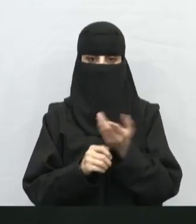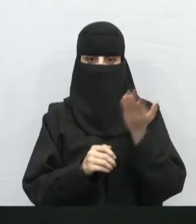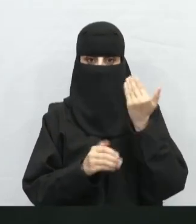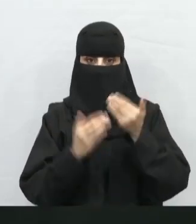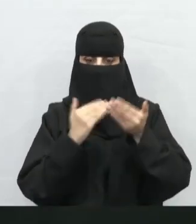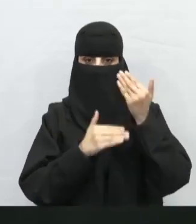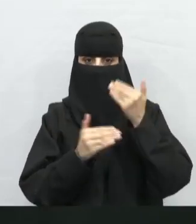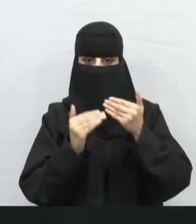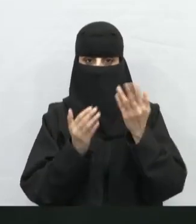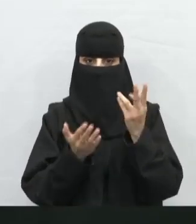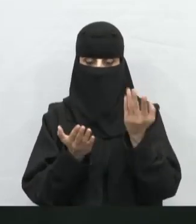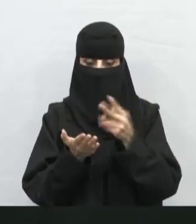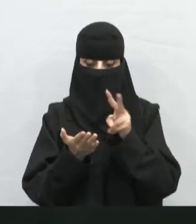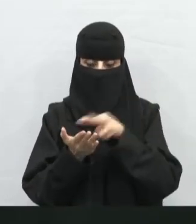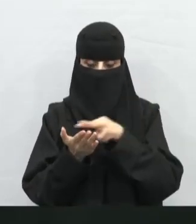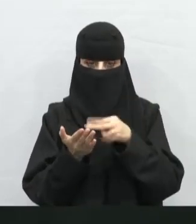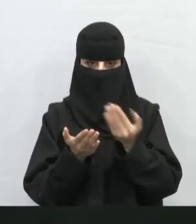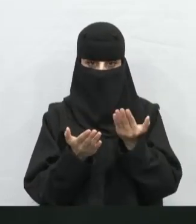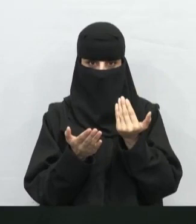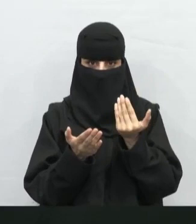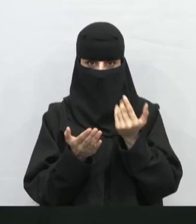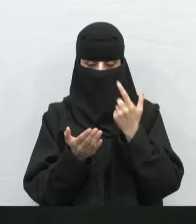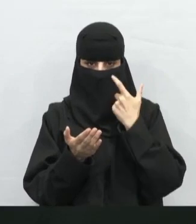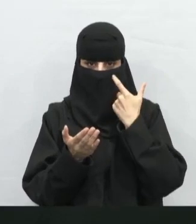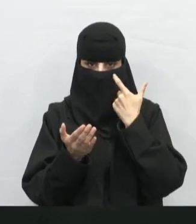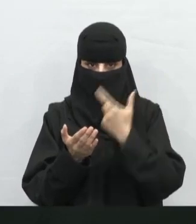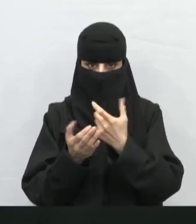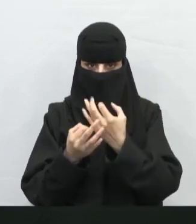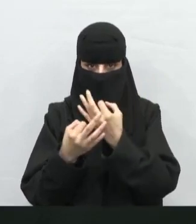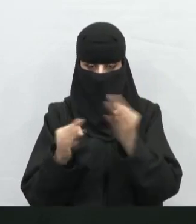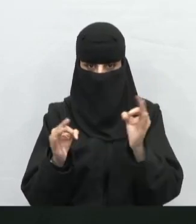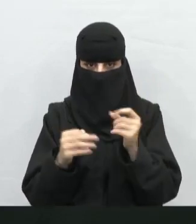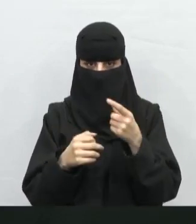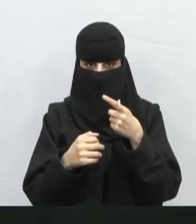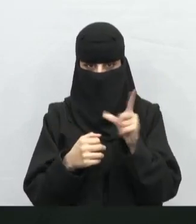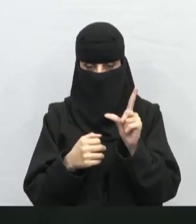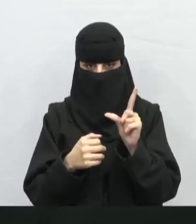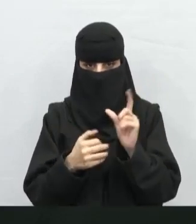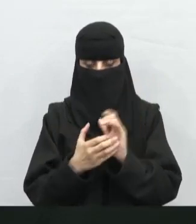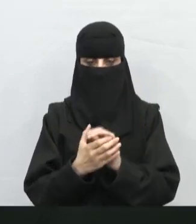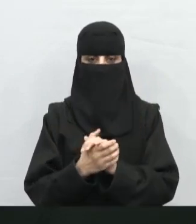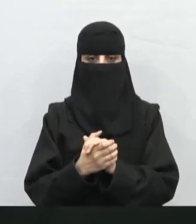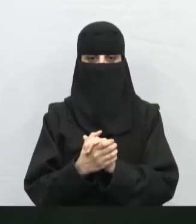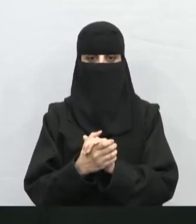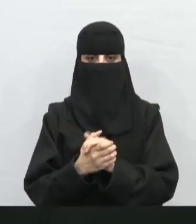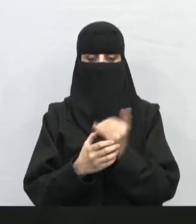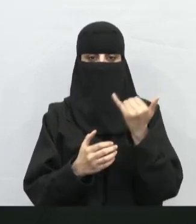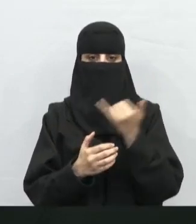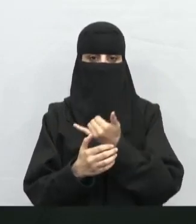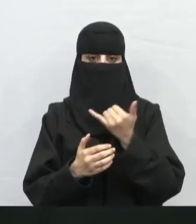قبل القراءه احتاج منكم التركيز وانتم تقراون